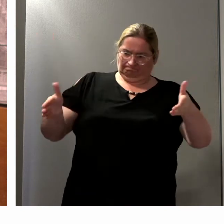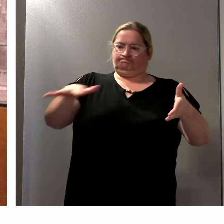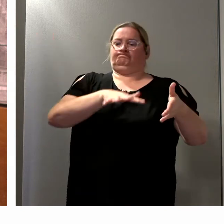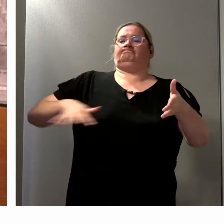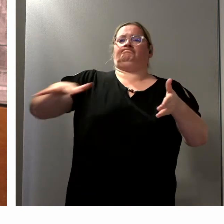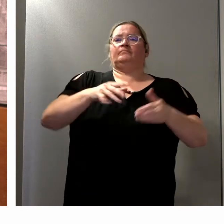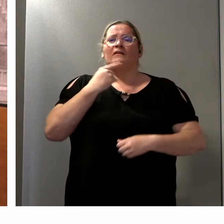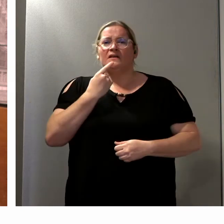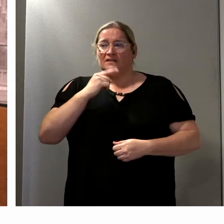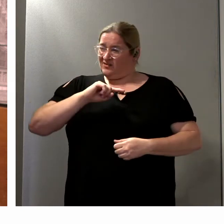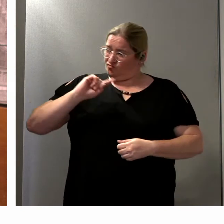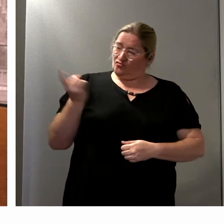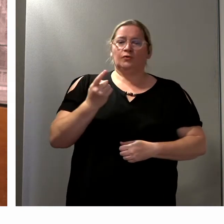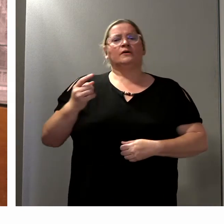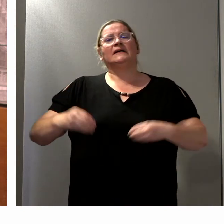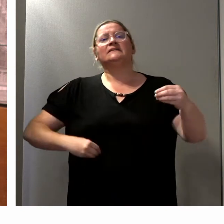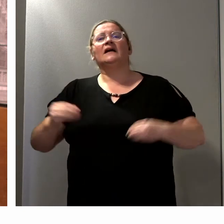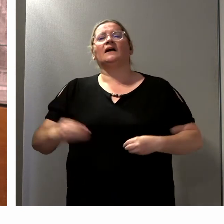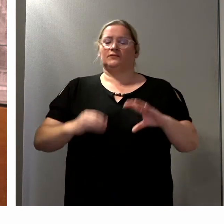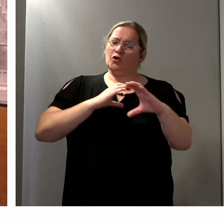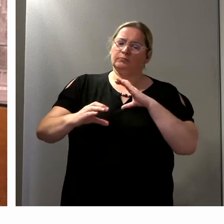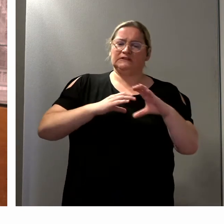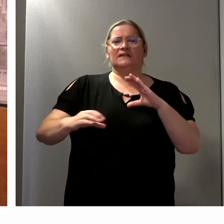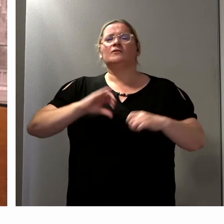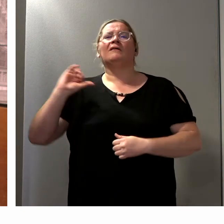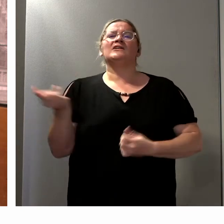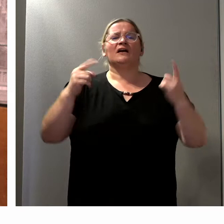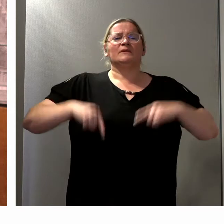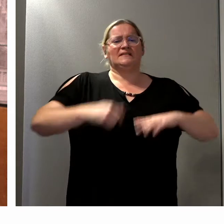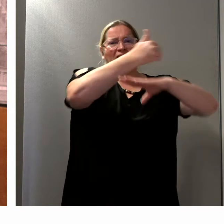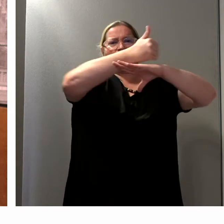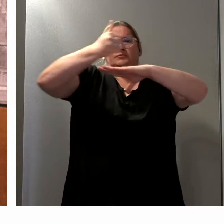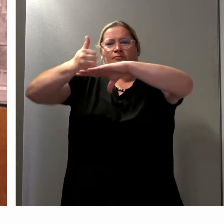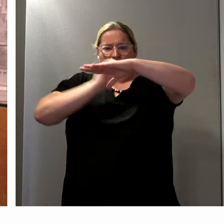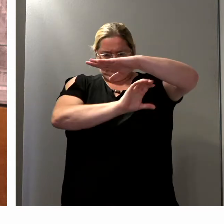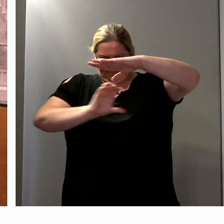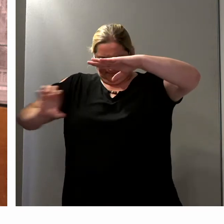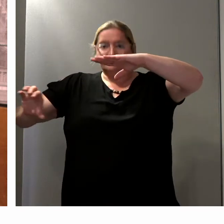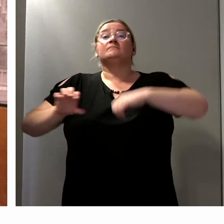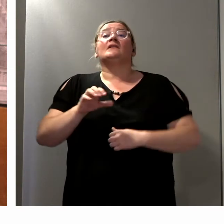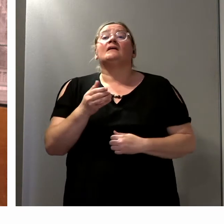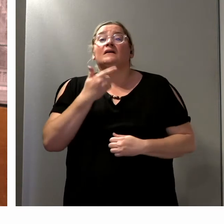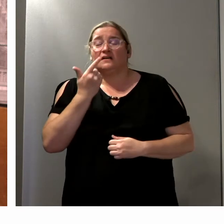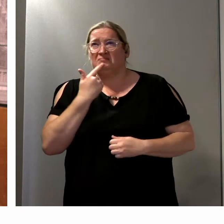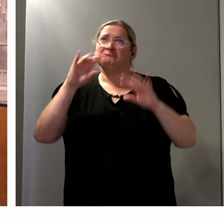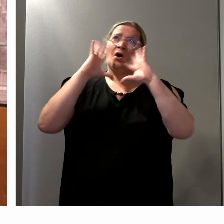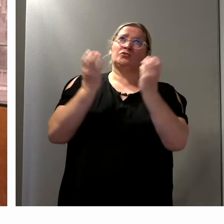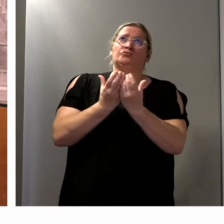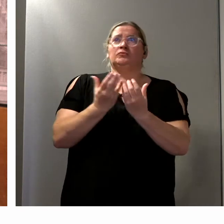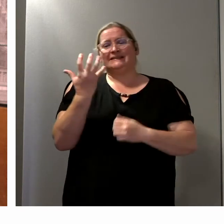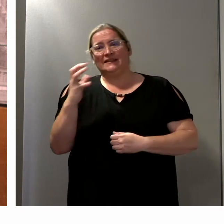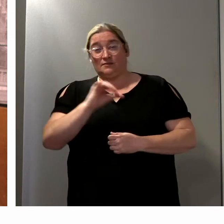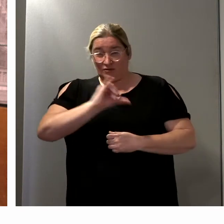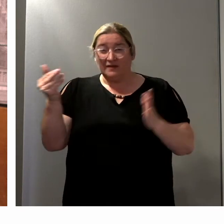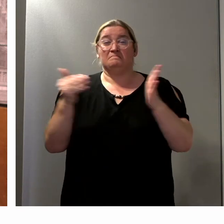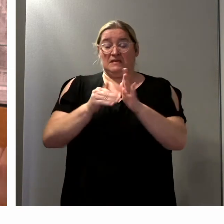c'est-à-dire l'intégralité des directions de la communication des ministères, qui drainent à peu près entre 500 et 1000 personnes. Ça